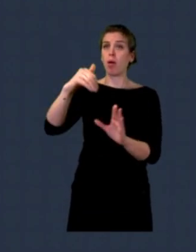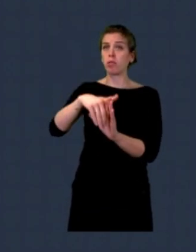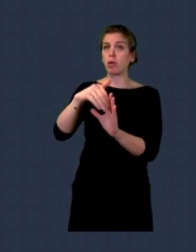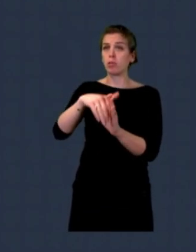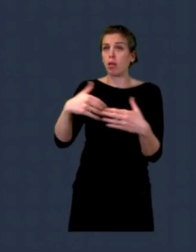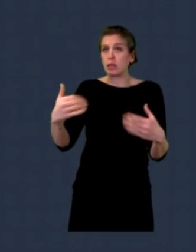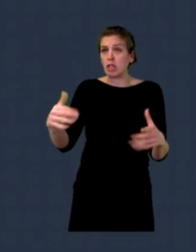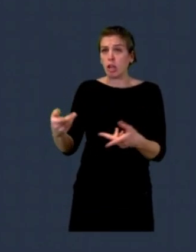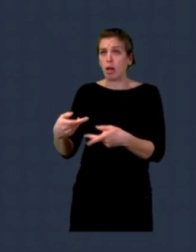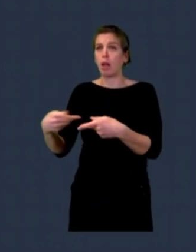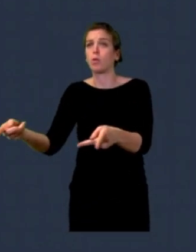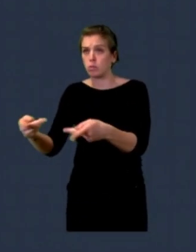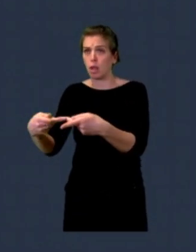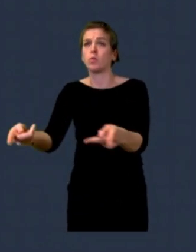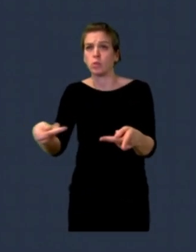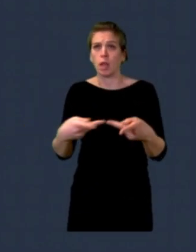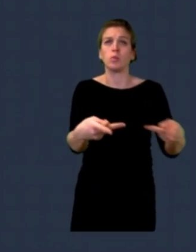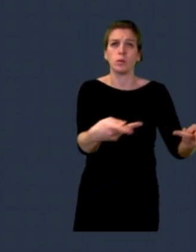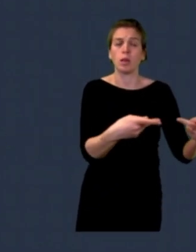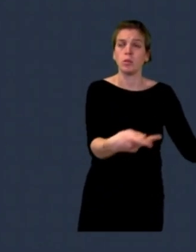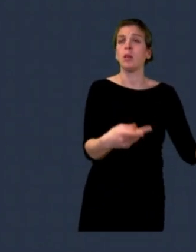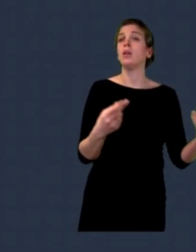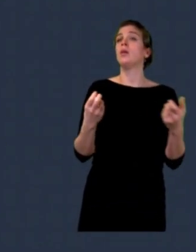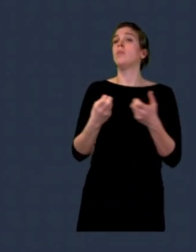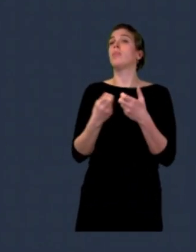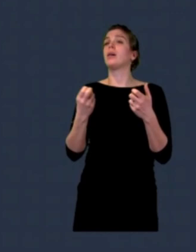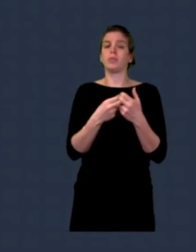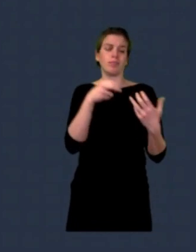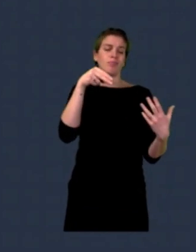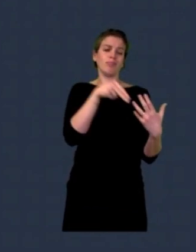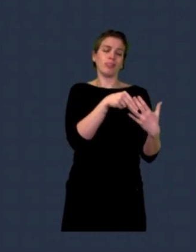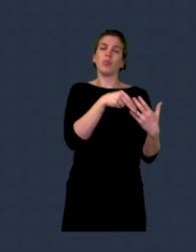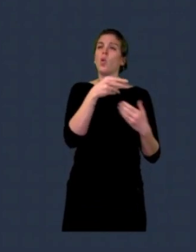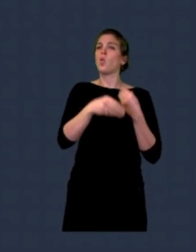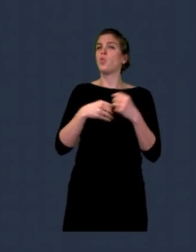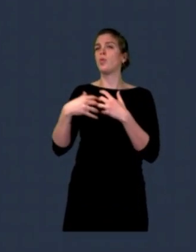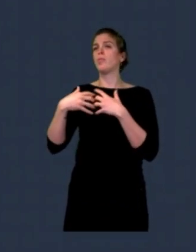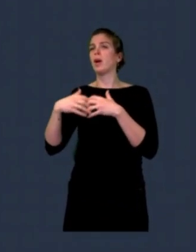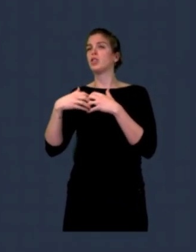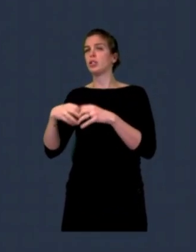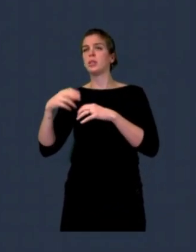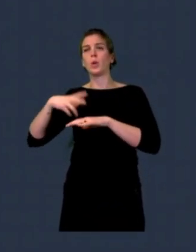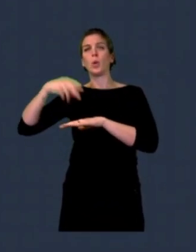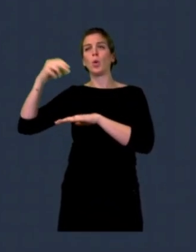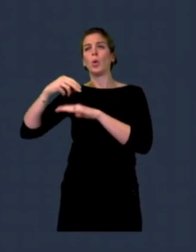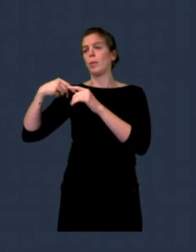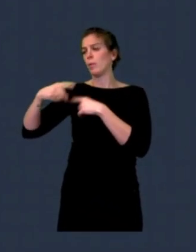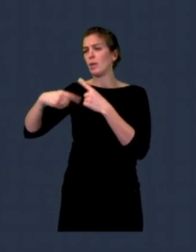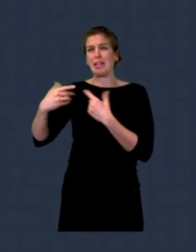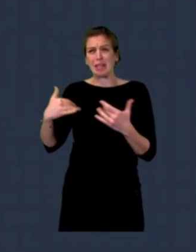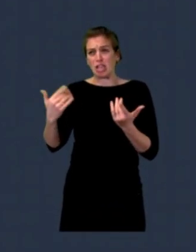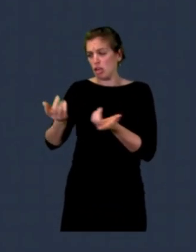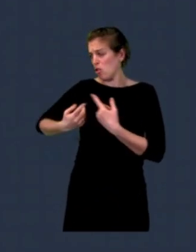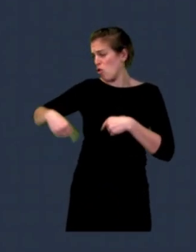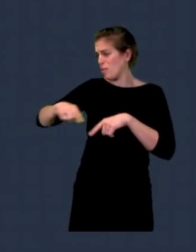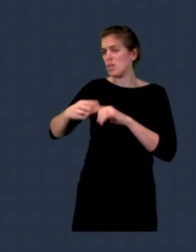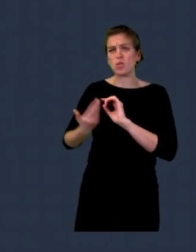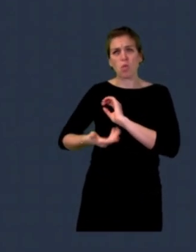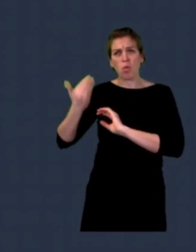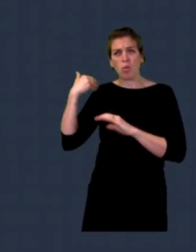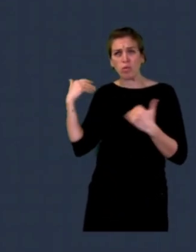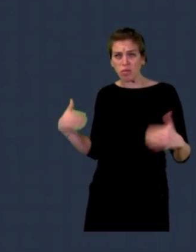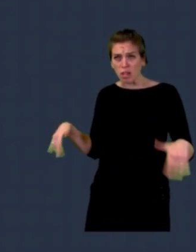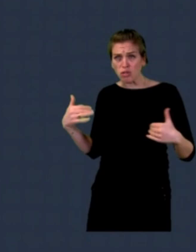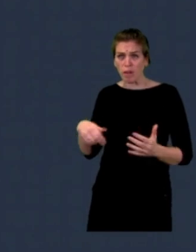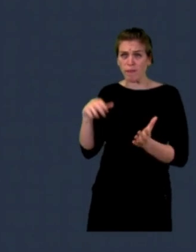l'objet d'annonces. Qu'en particulier, s'agissant des oxymètres ou des purificateurs, nous avons déjà voté lors des dernières commissions permanentes les mises